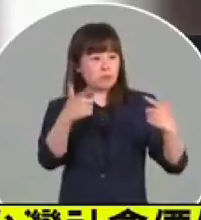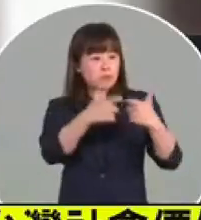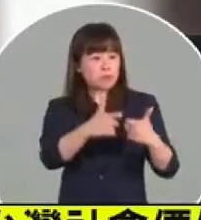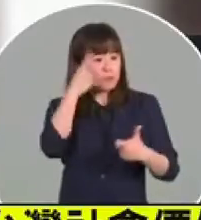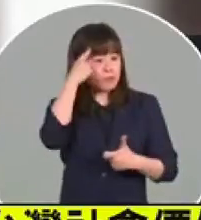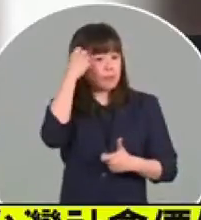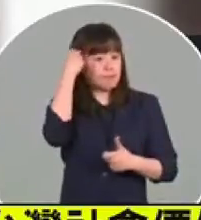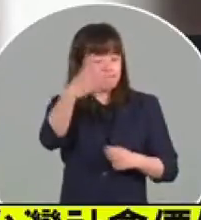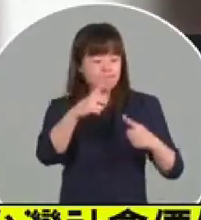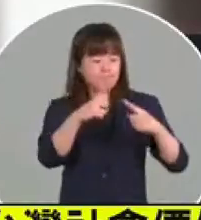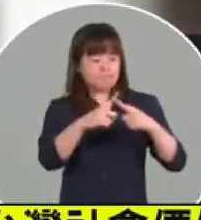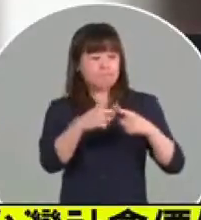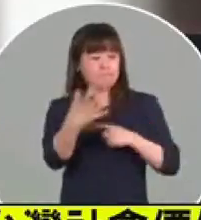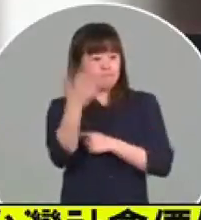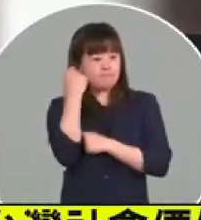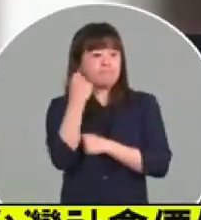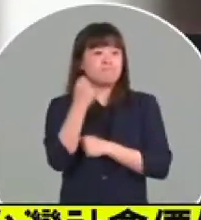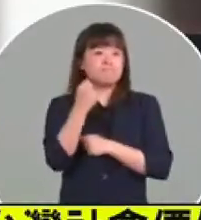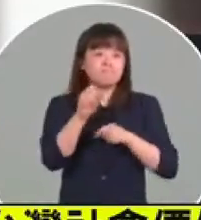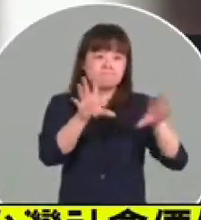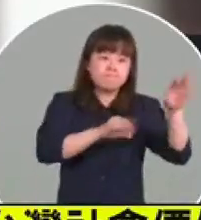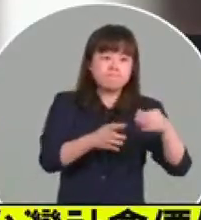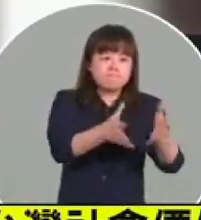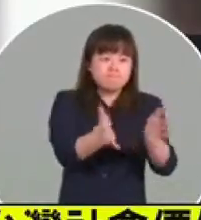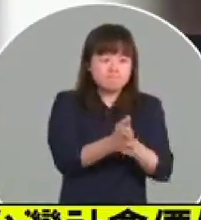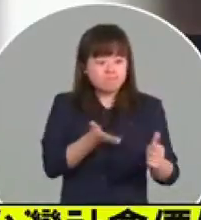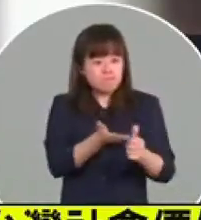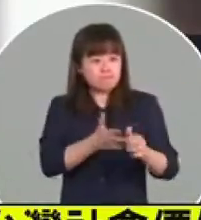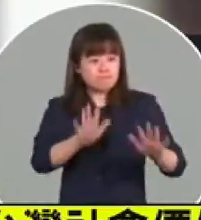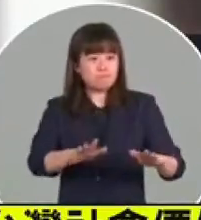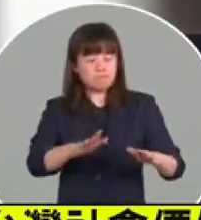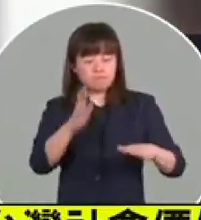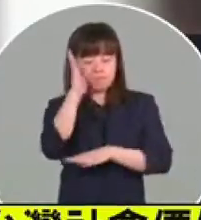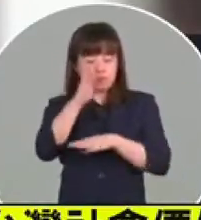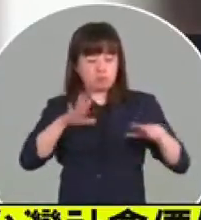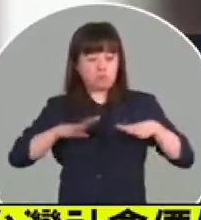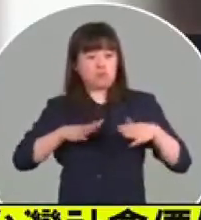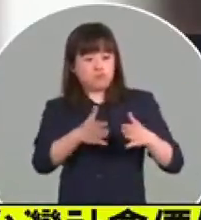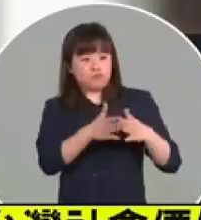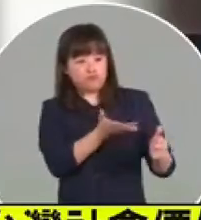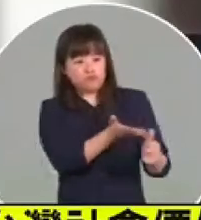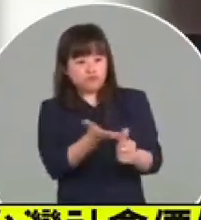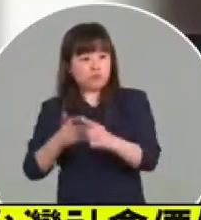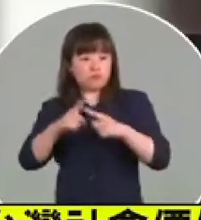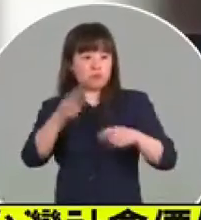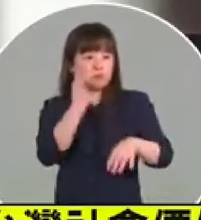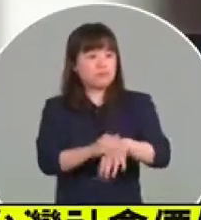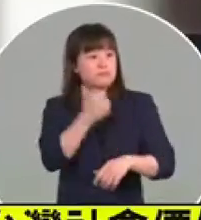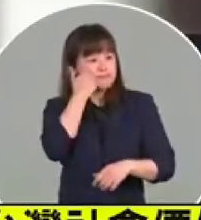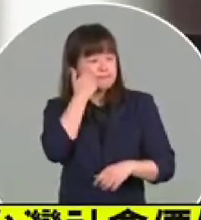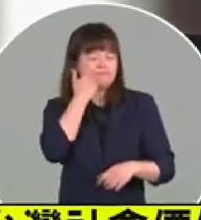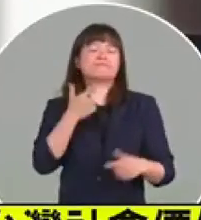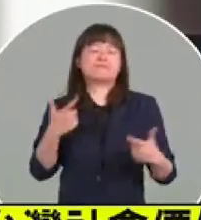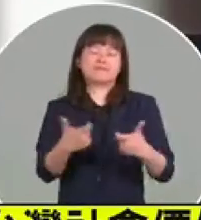职的国家人力资源部门，培育现代政府所需要的治理人才。